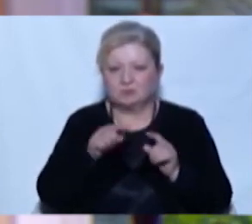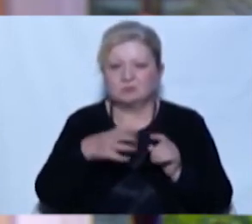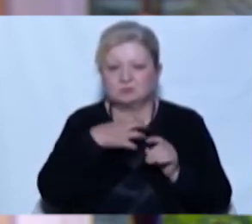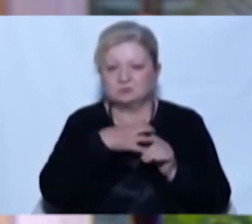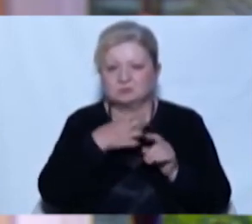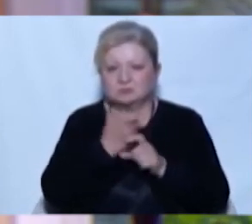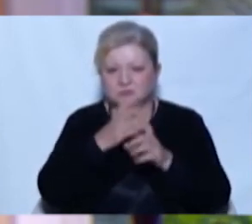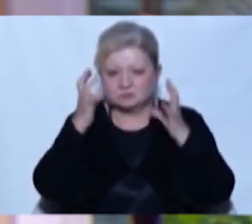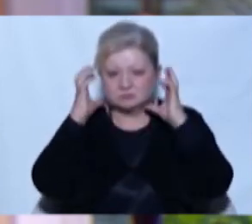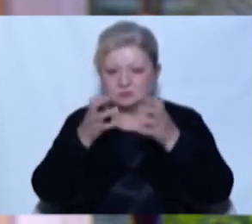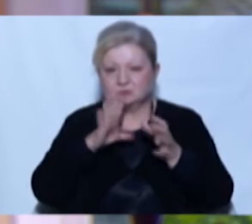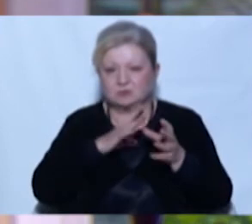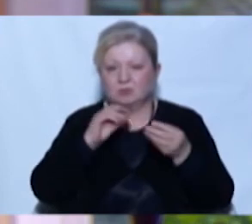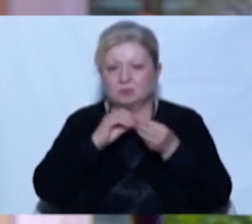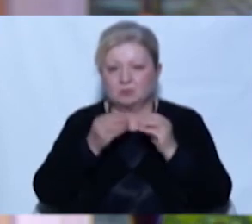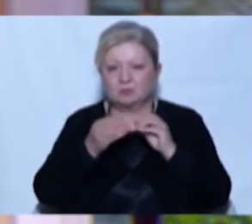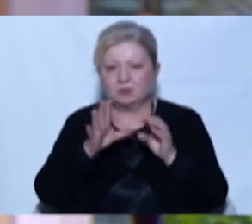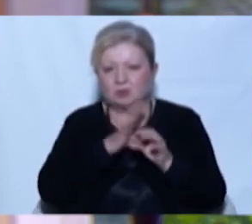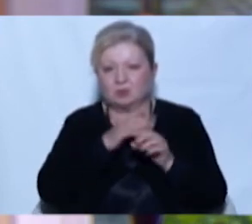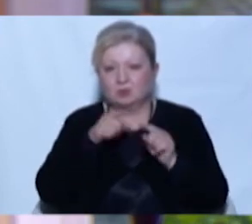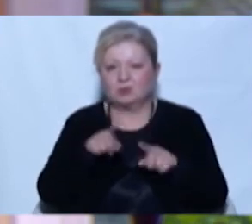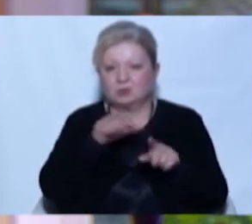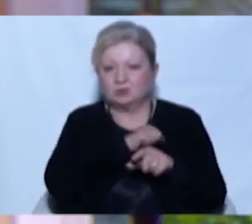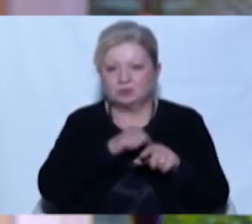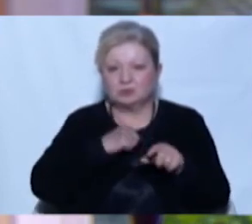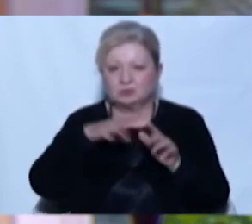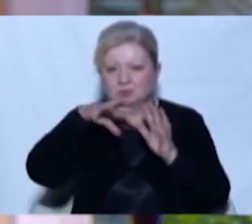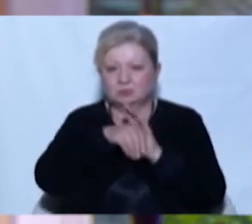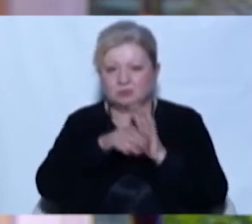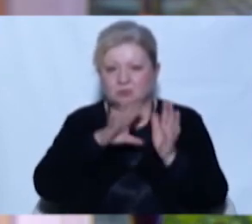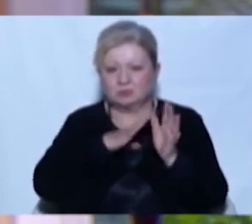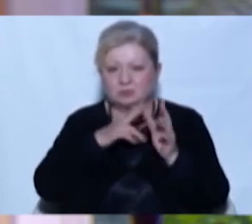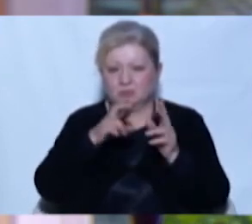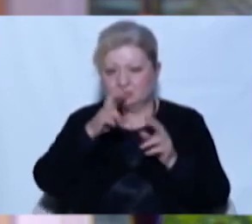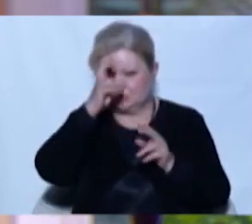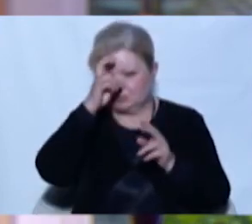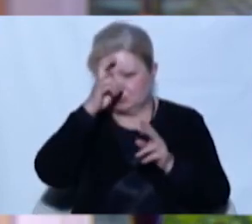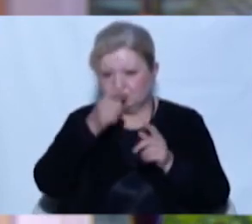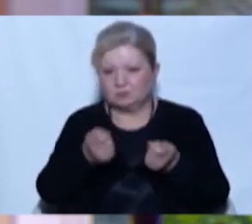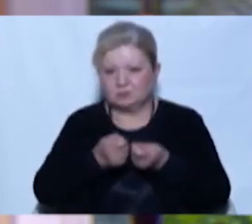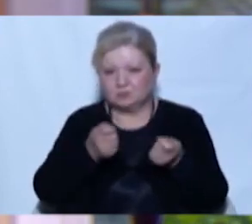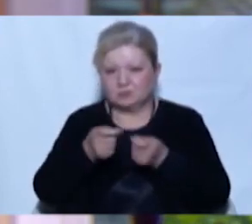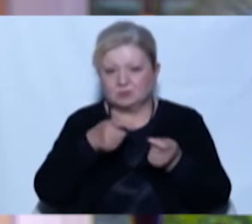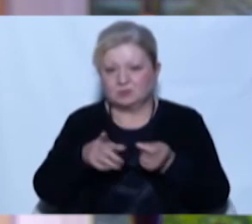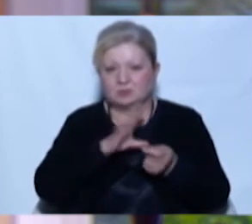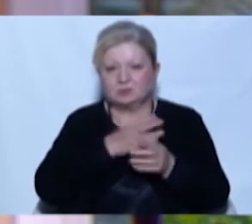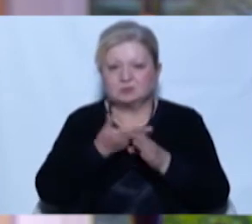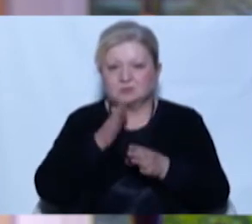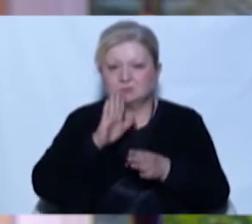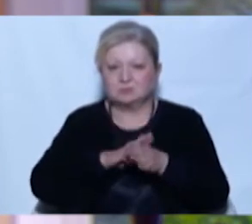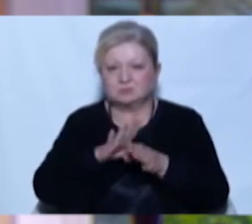სერიოზულ პრობლემები იყო ისევ თვითონ ხელისუფლების მხრიდან. იმდენად მძიმე იყო